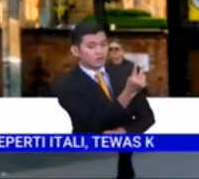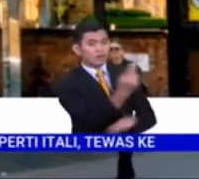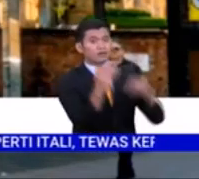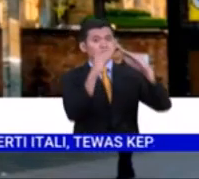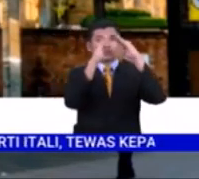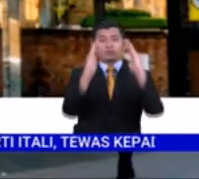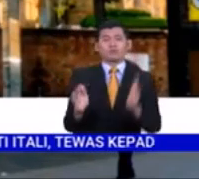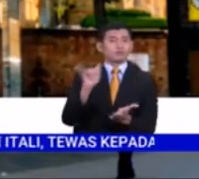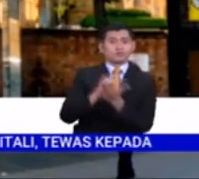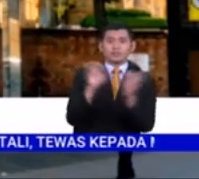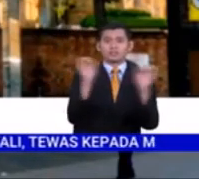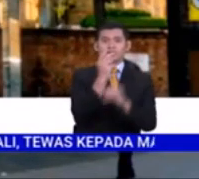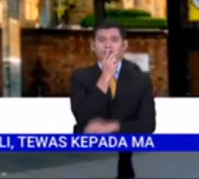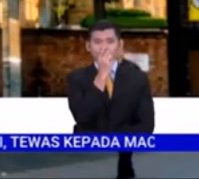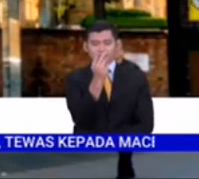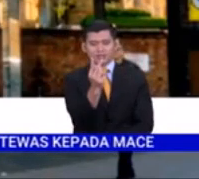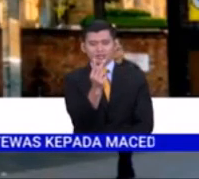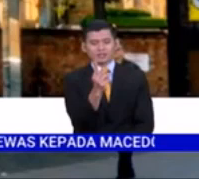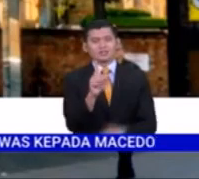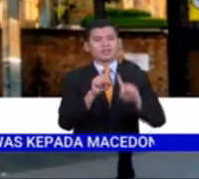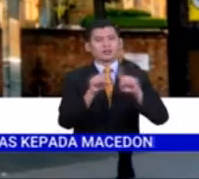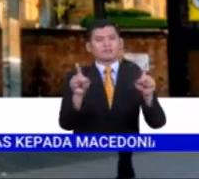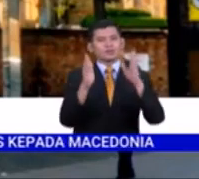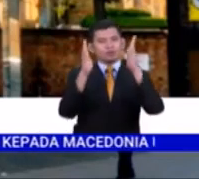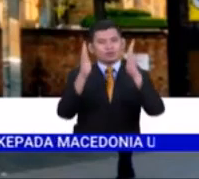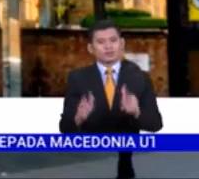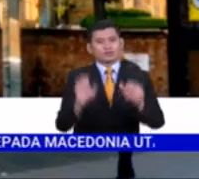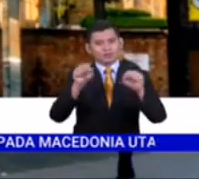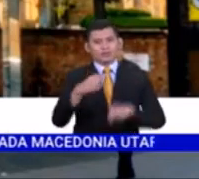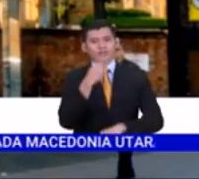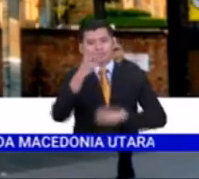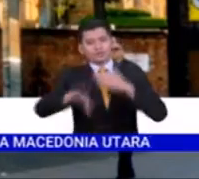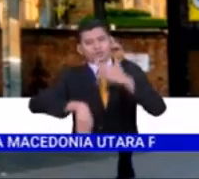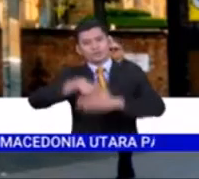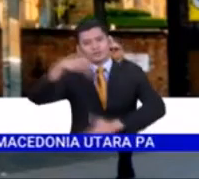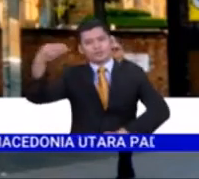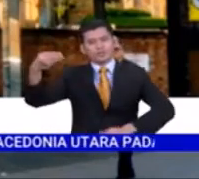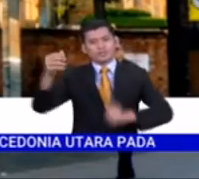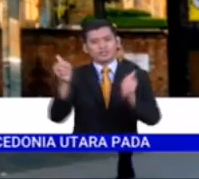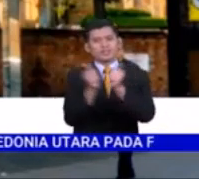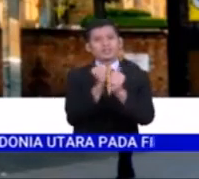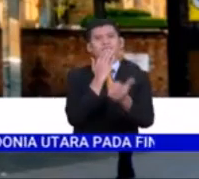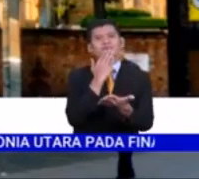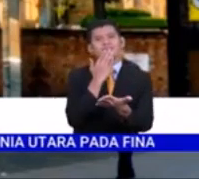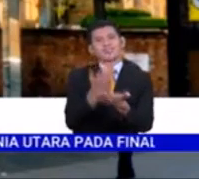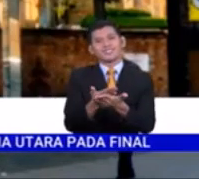Alex Howe In. Namun penghuninya dapat melihat keadaan di luar dengan baik.